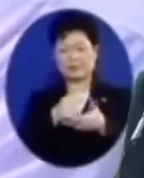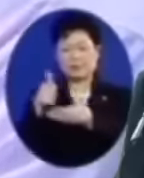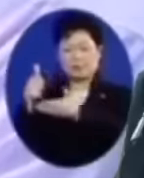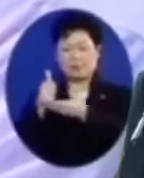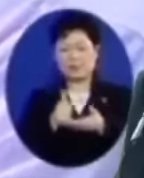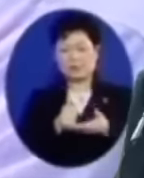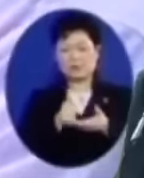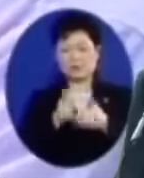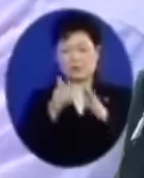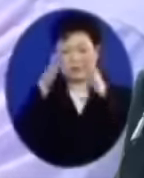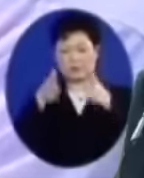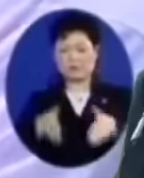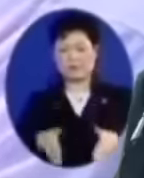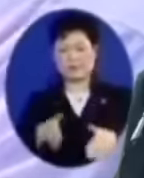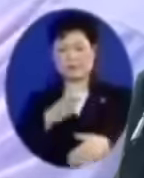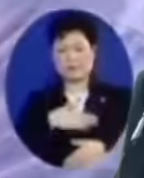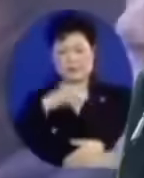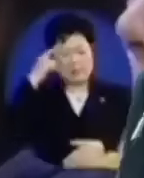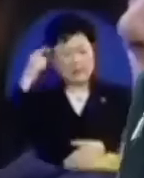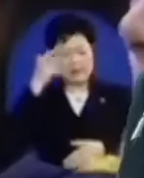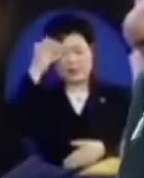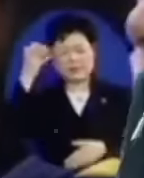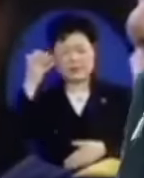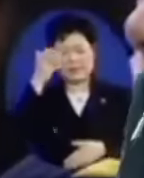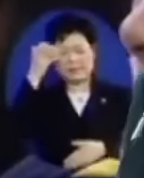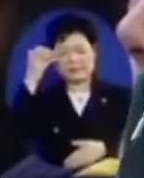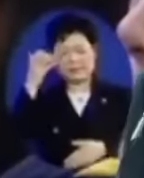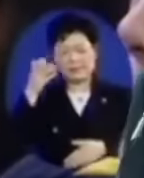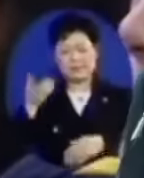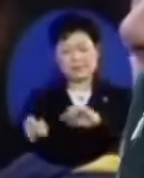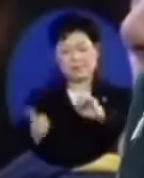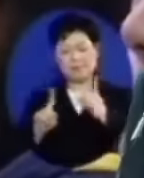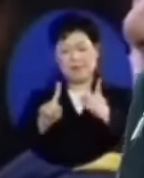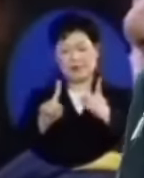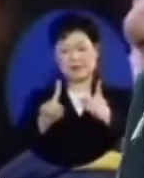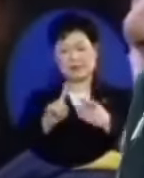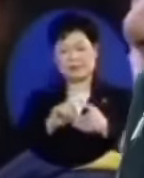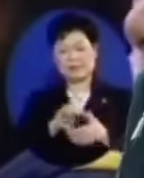모심으로 내 영이 부활했습니다.